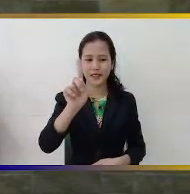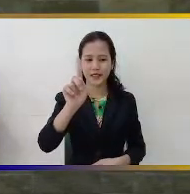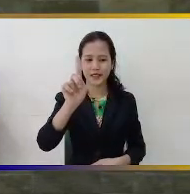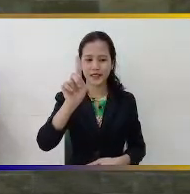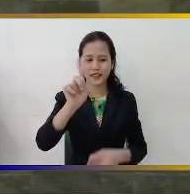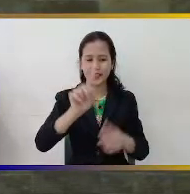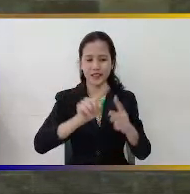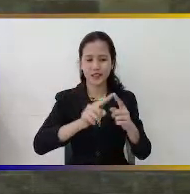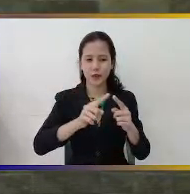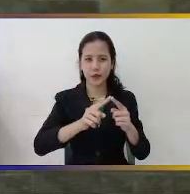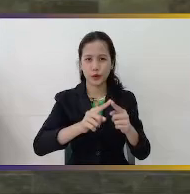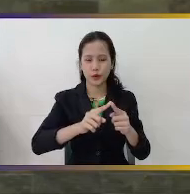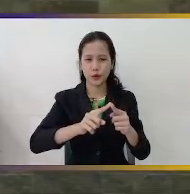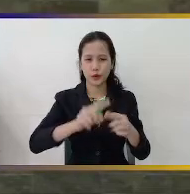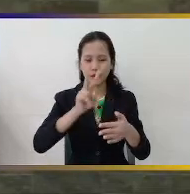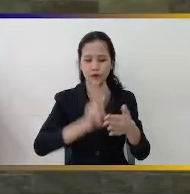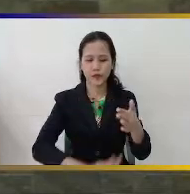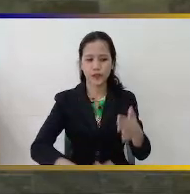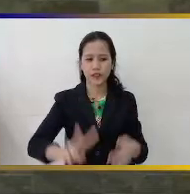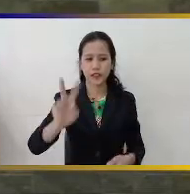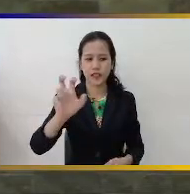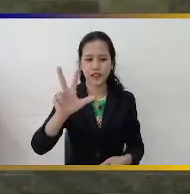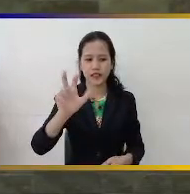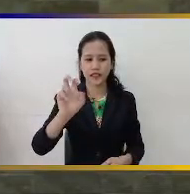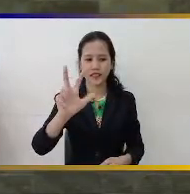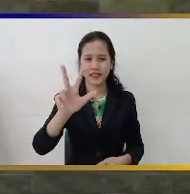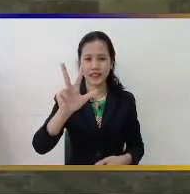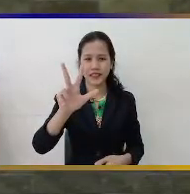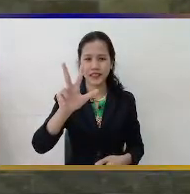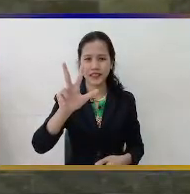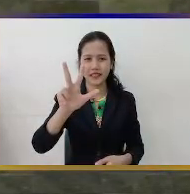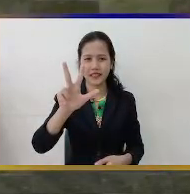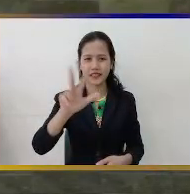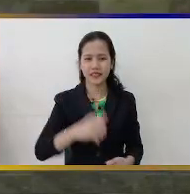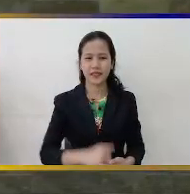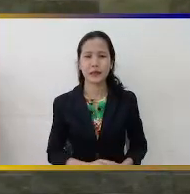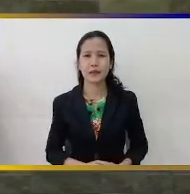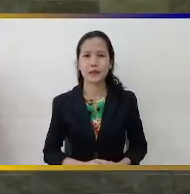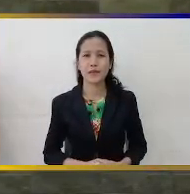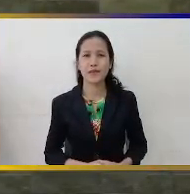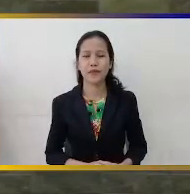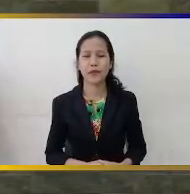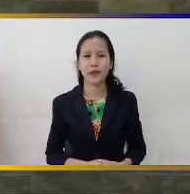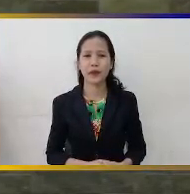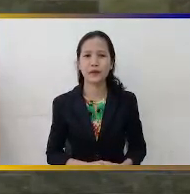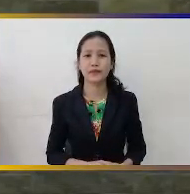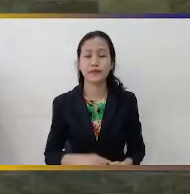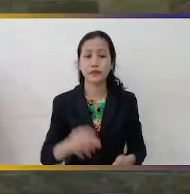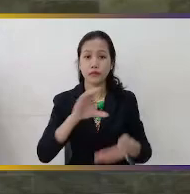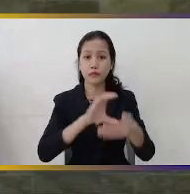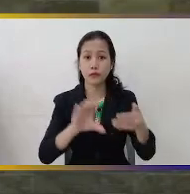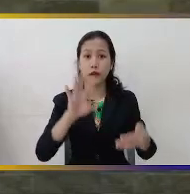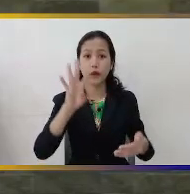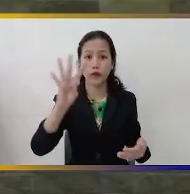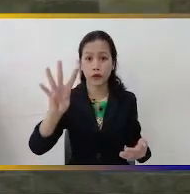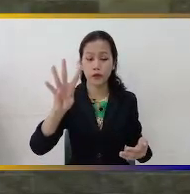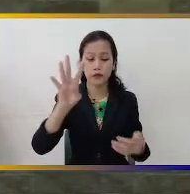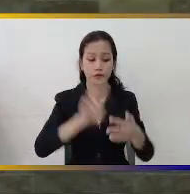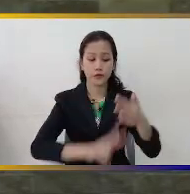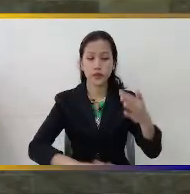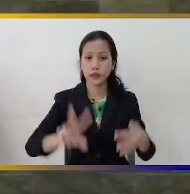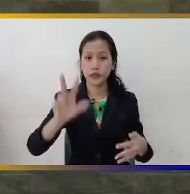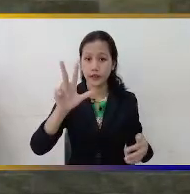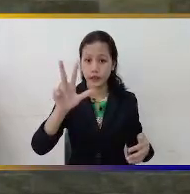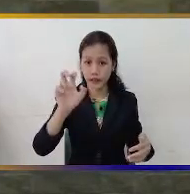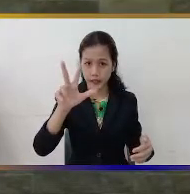verse number 13. Okay? Diyan po nakalagay yan. Now, to save much time, isulat nyo lamang po yung